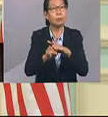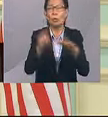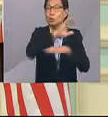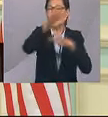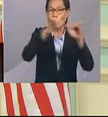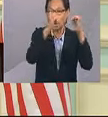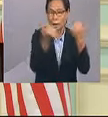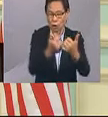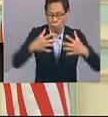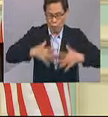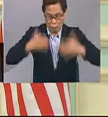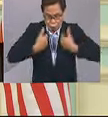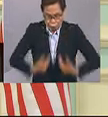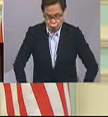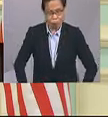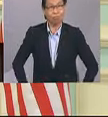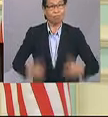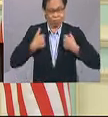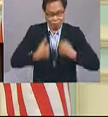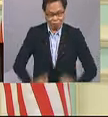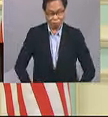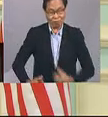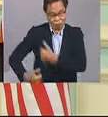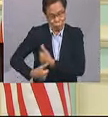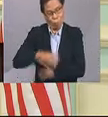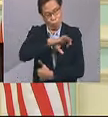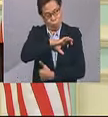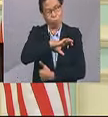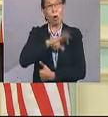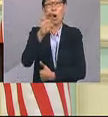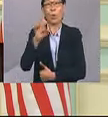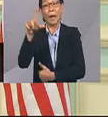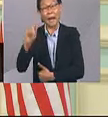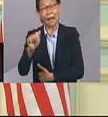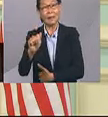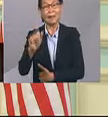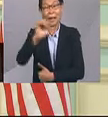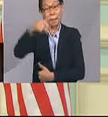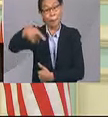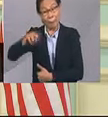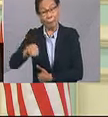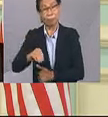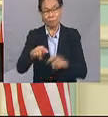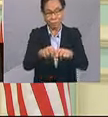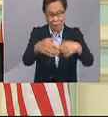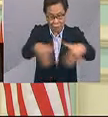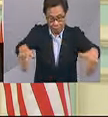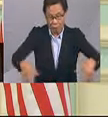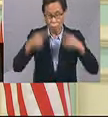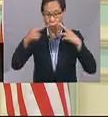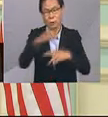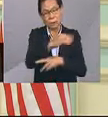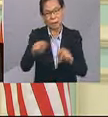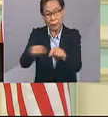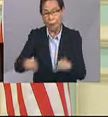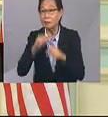agensi beruniform menumpukan bukan saja kepada kawasan sempadan yang rasmi tetapi juga kawasan